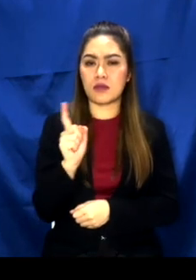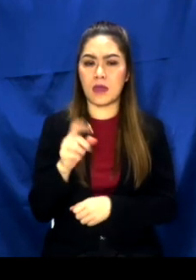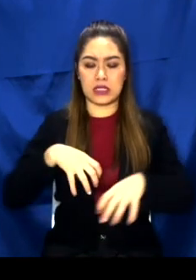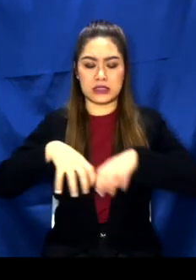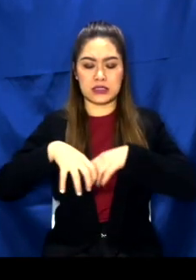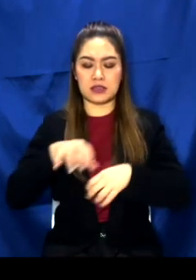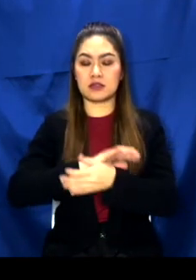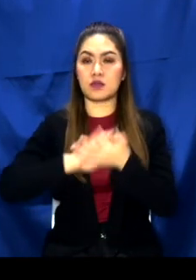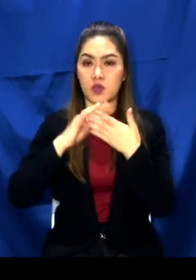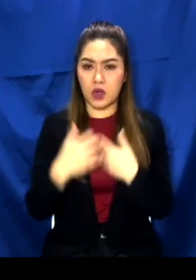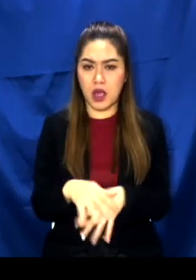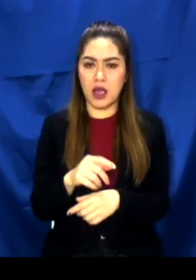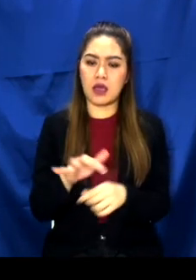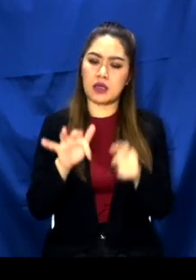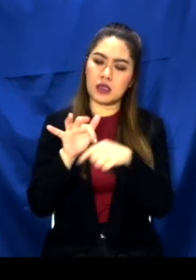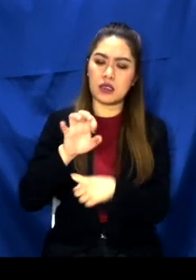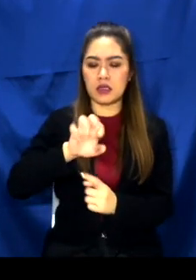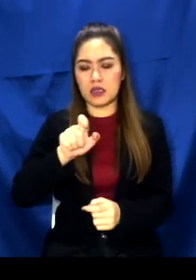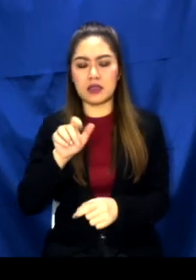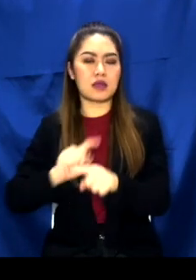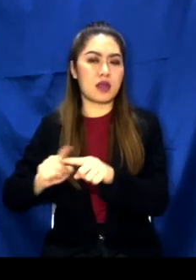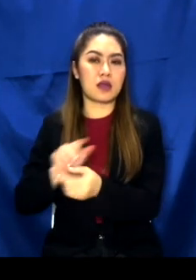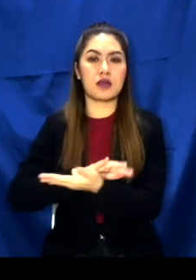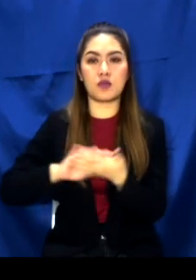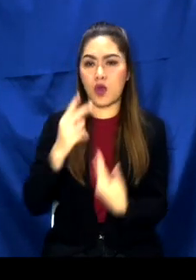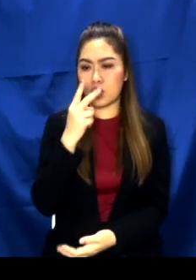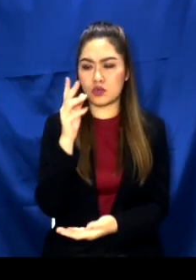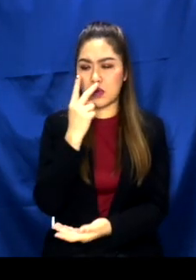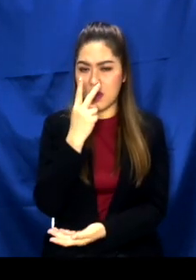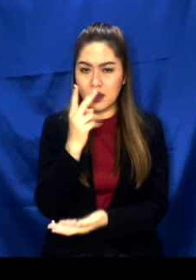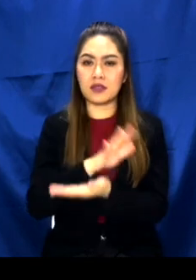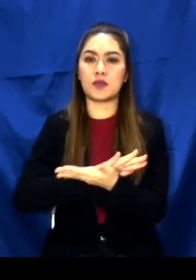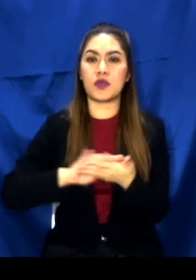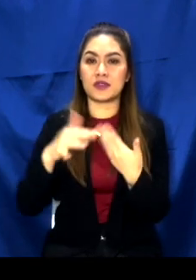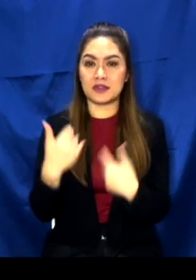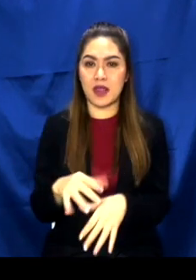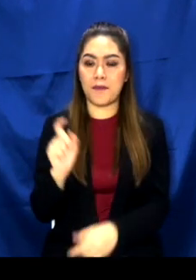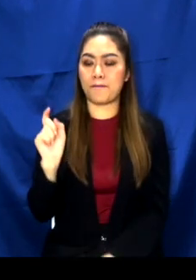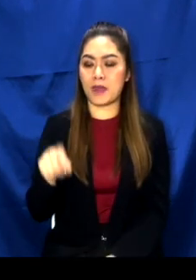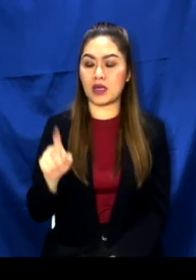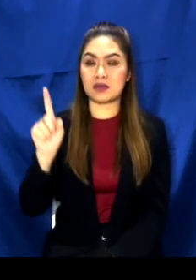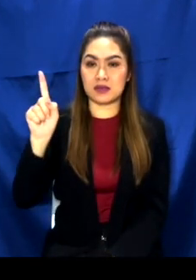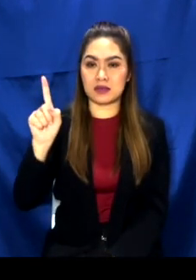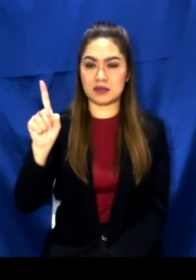ค์ประกอบเรียบร้อยแล้วสระอีเรียบร้อยแล้วเรามองว่ามันเรียบร้อยหมดแล้วเนี่ยเราก็สามารถกดหนึ่งที